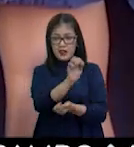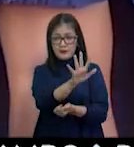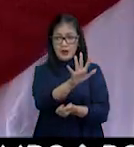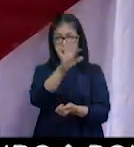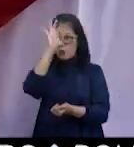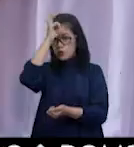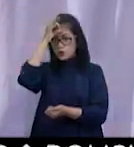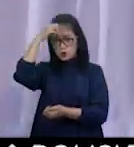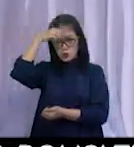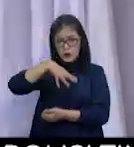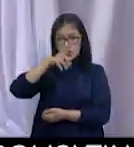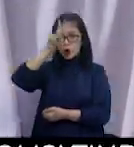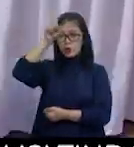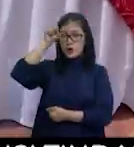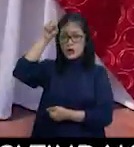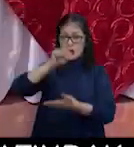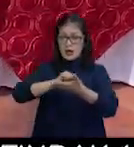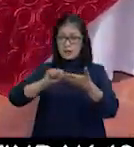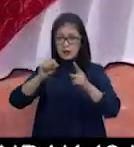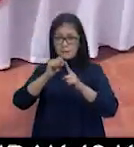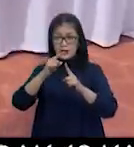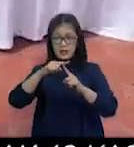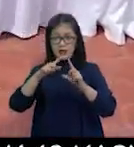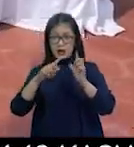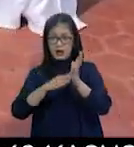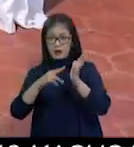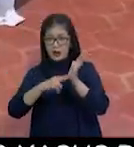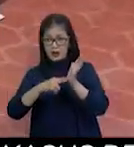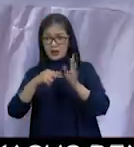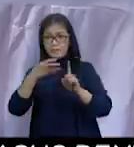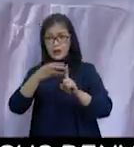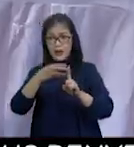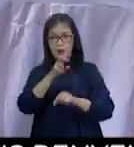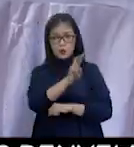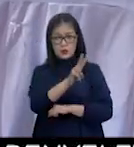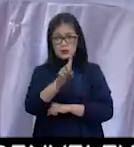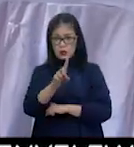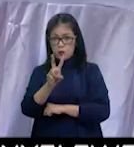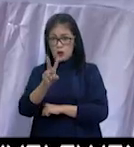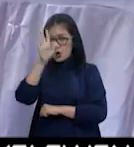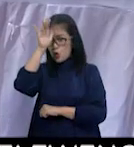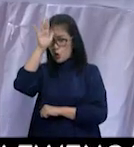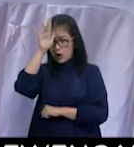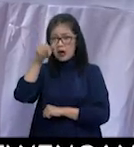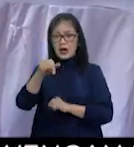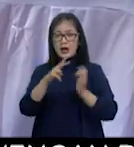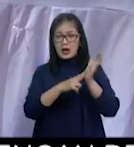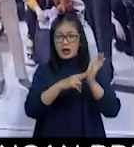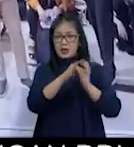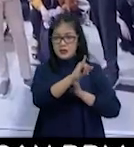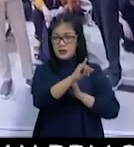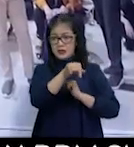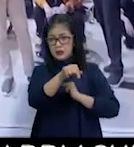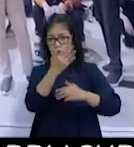Utara menelusuri PT EMB yang memberangkatkan 212 orang tenaga migran ke Kamboja. PT EMB diketahui